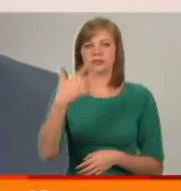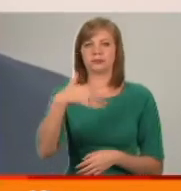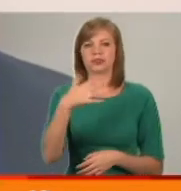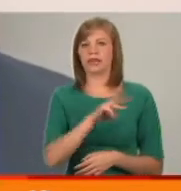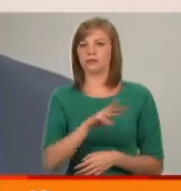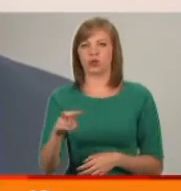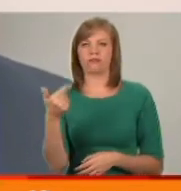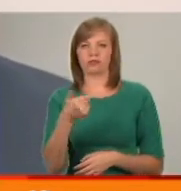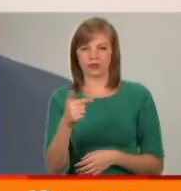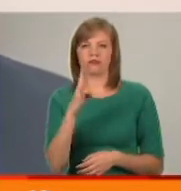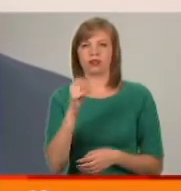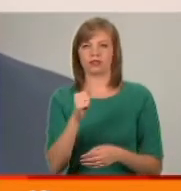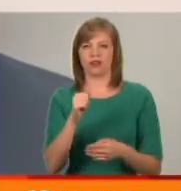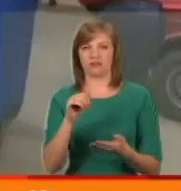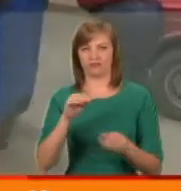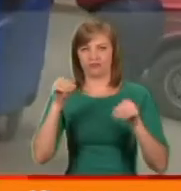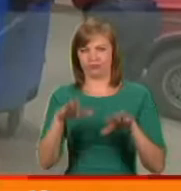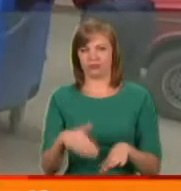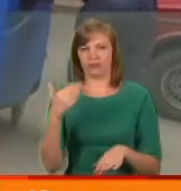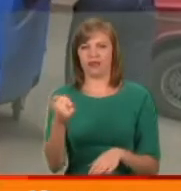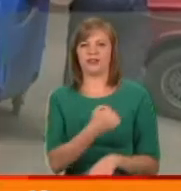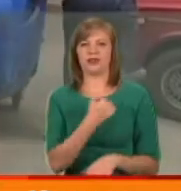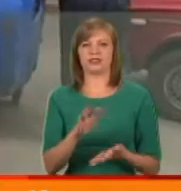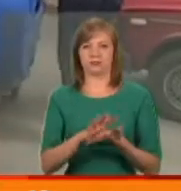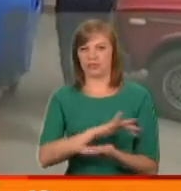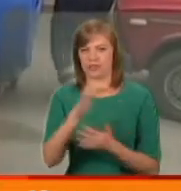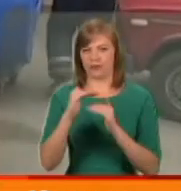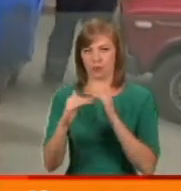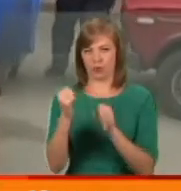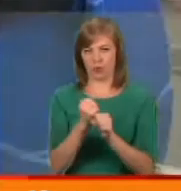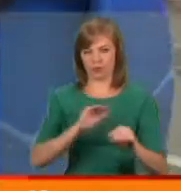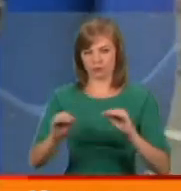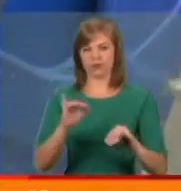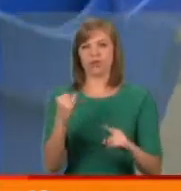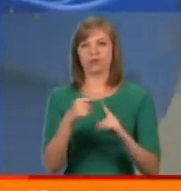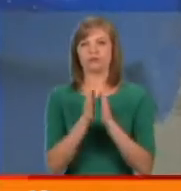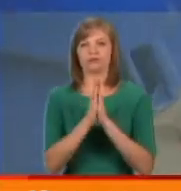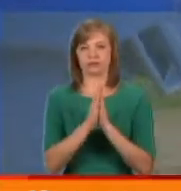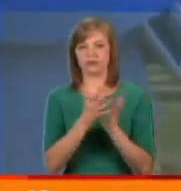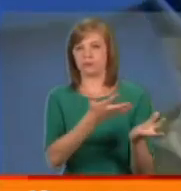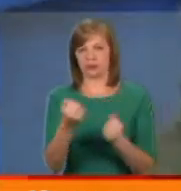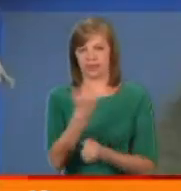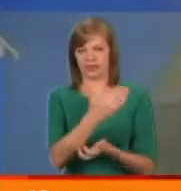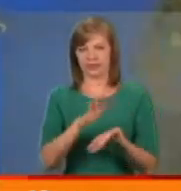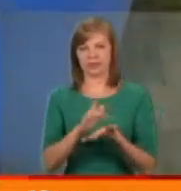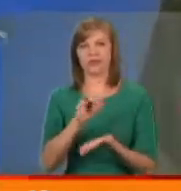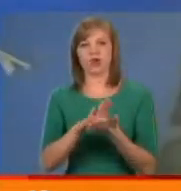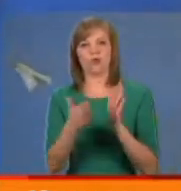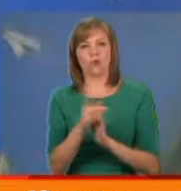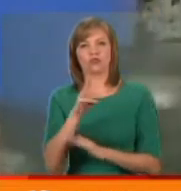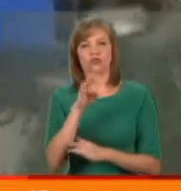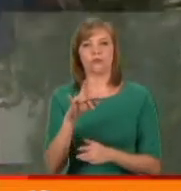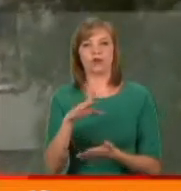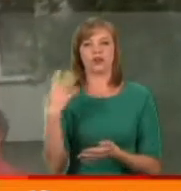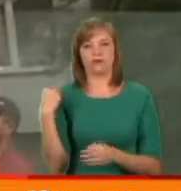50 мільйонів гривень на облаштування сміттєвого полігону, а також закликав регіони приймати тамтешнє сміття за умови, що мер